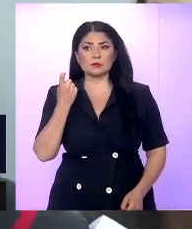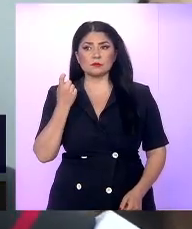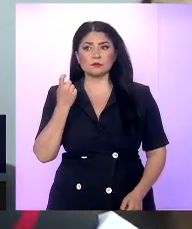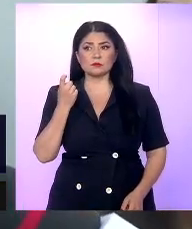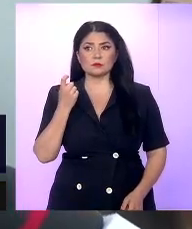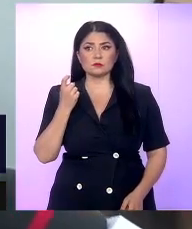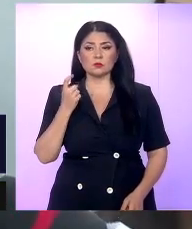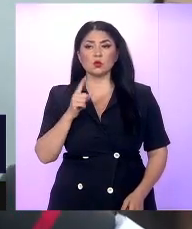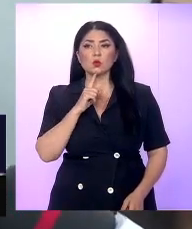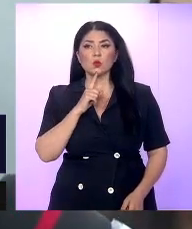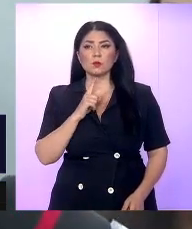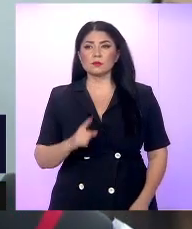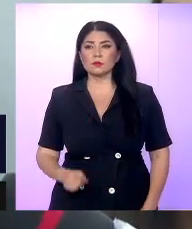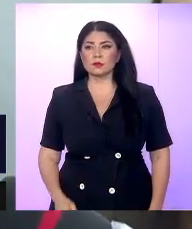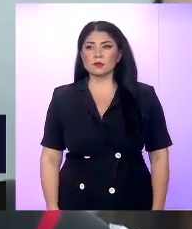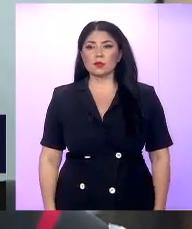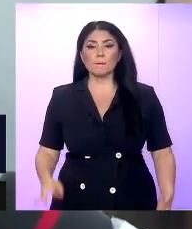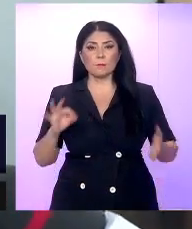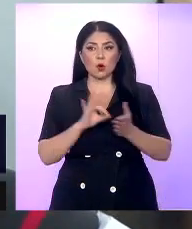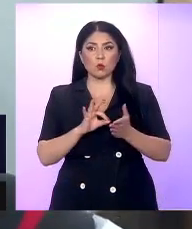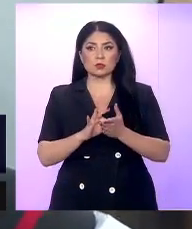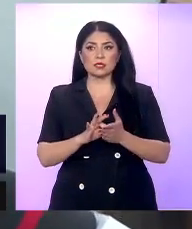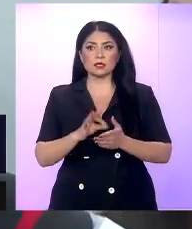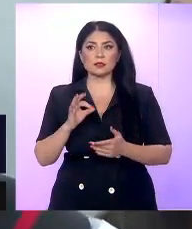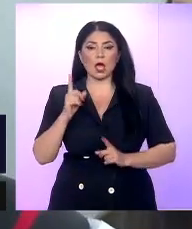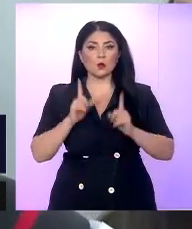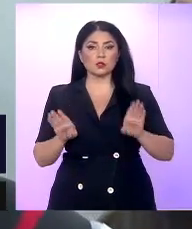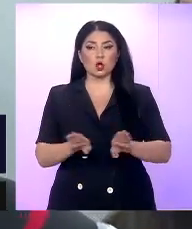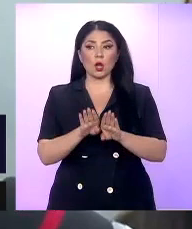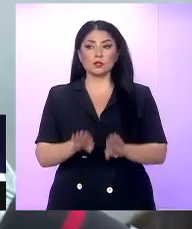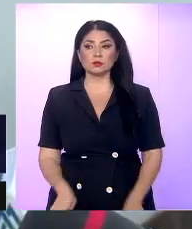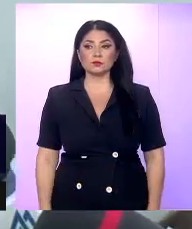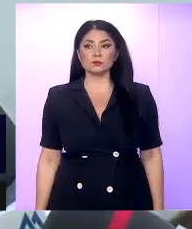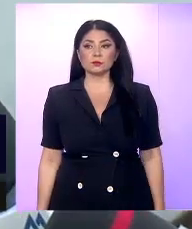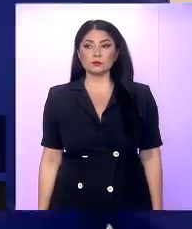Este unul dintre numele propuse de către anumiți colegi.